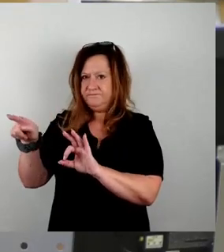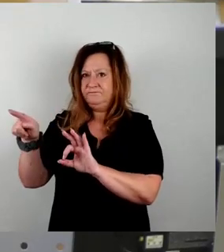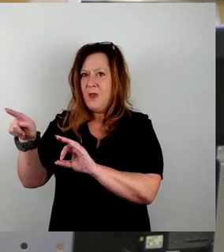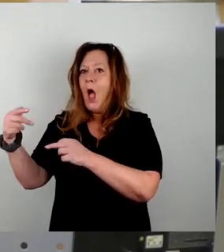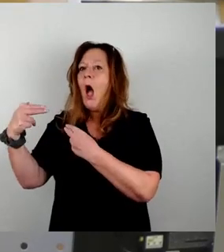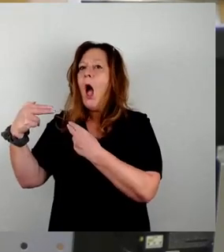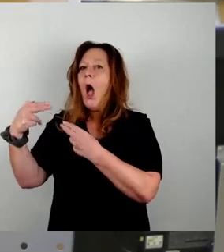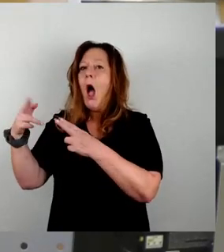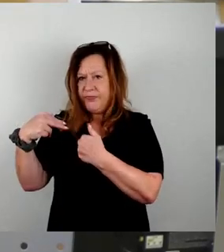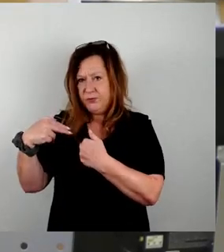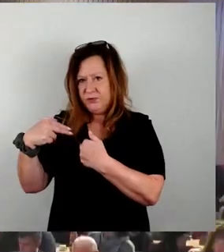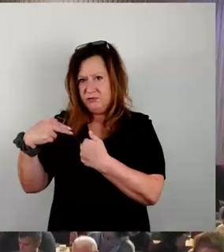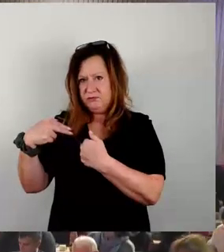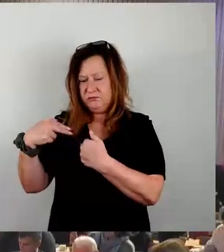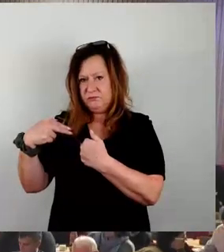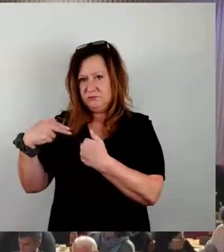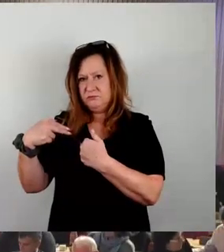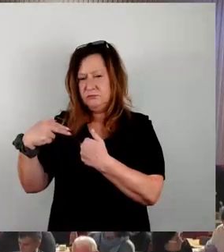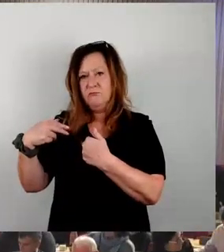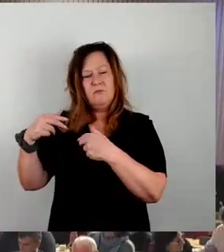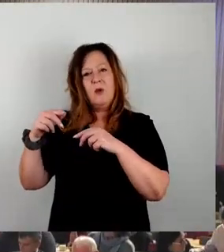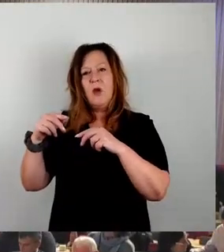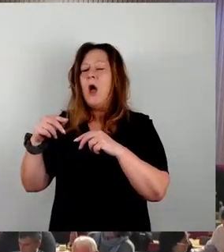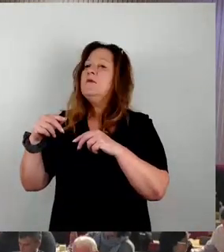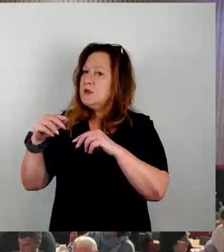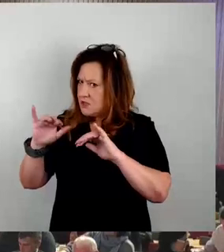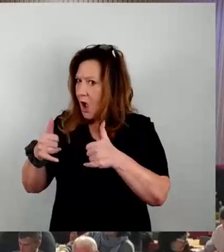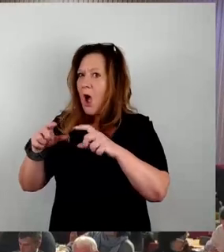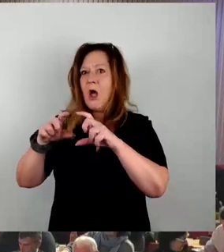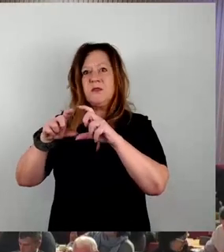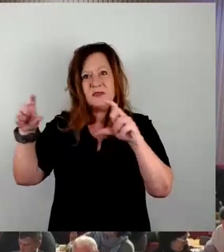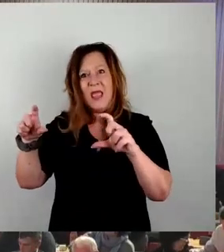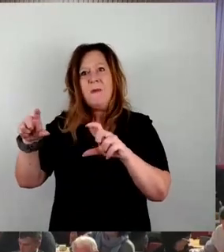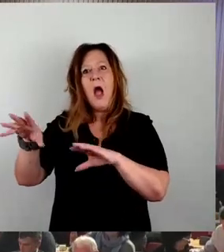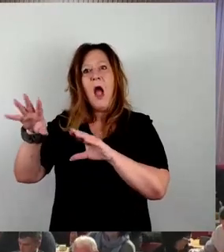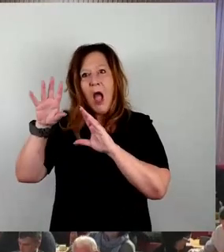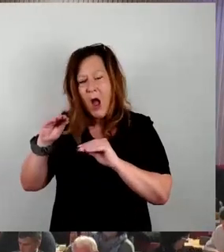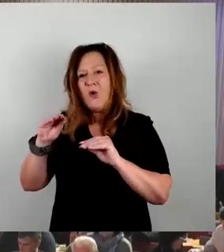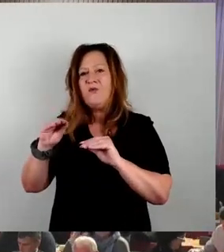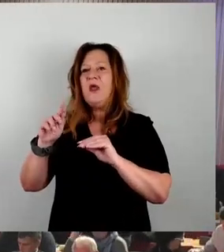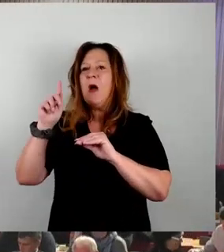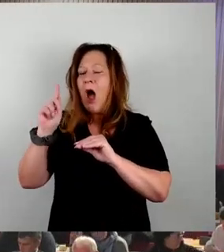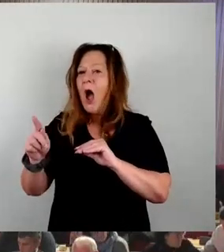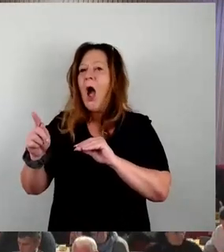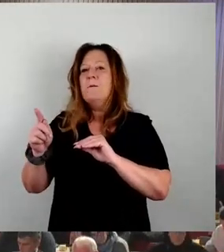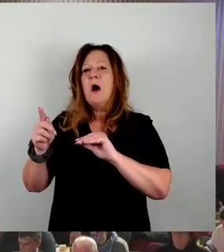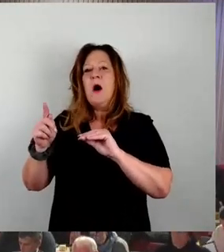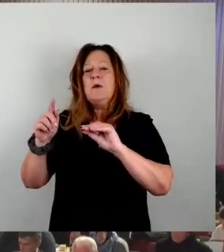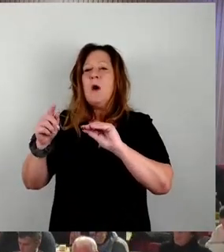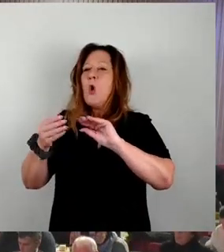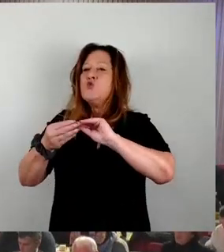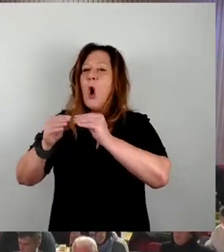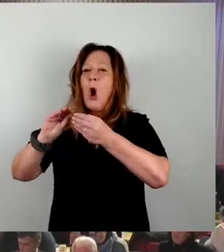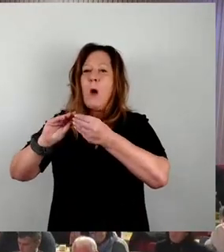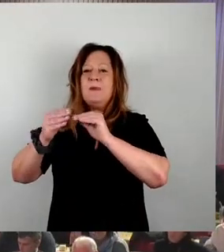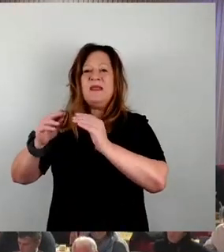geantwortet, dass man das verfolgt und es würde sich um komplizierte technologische Prozesse